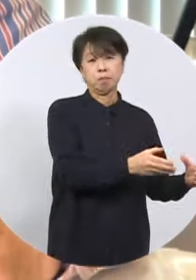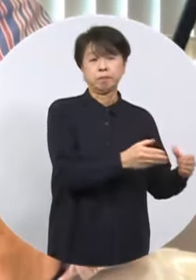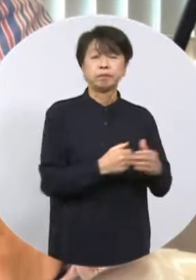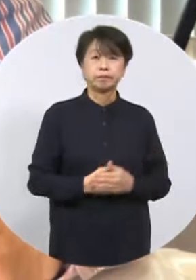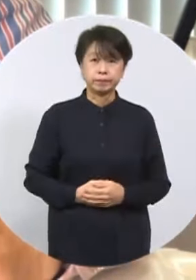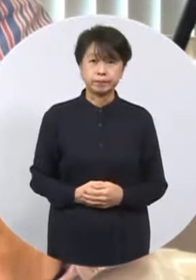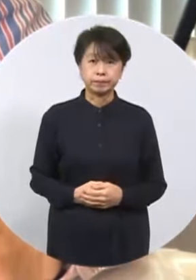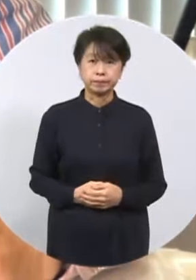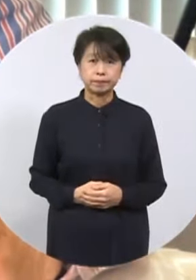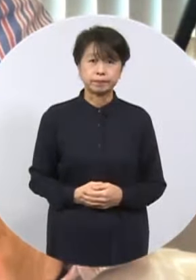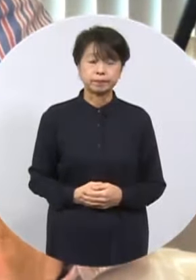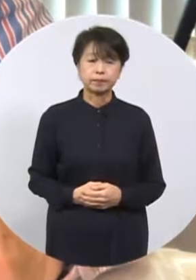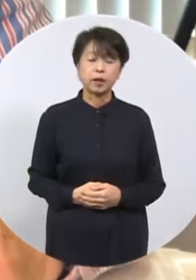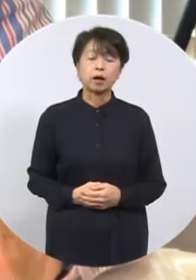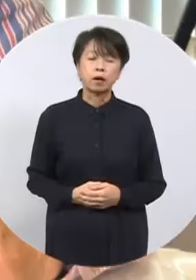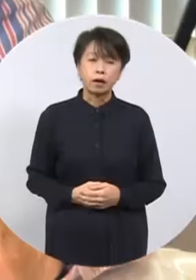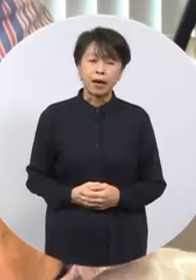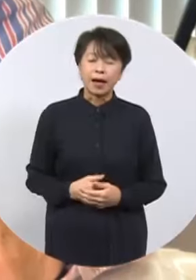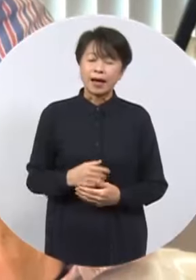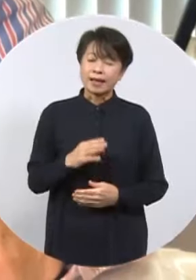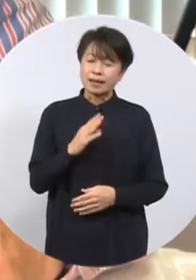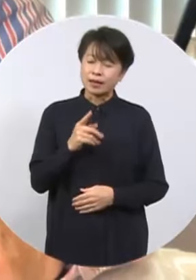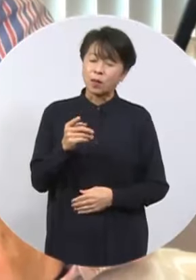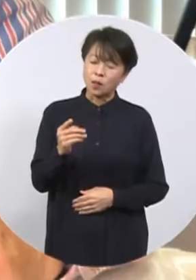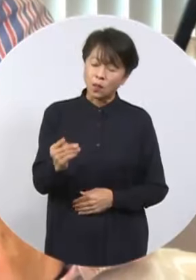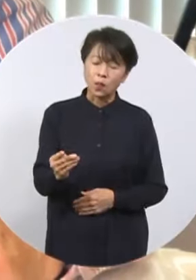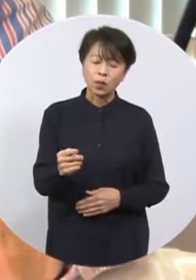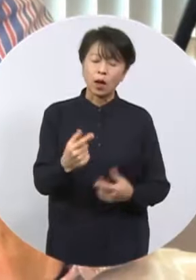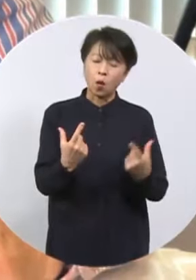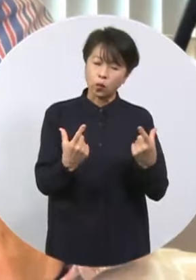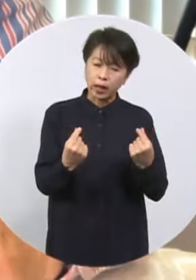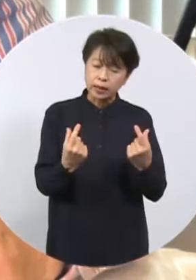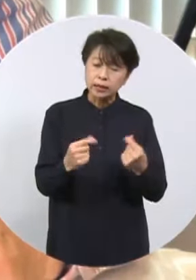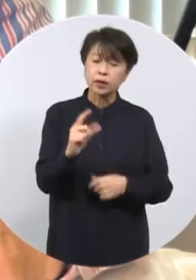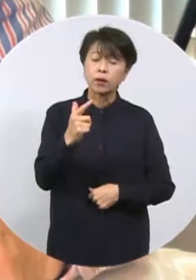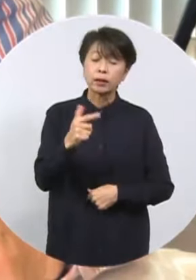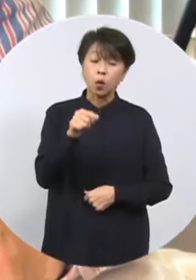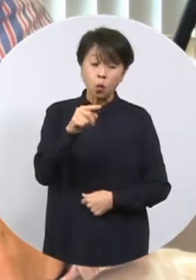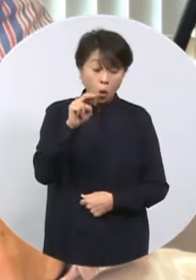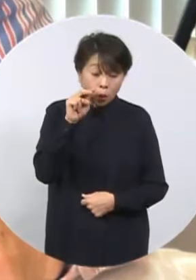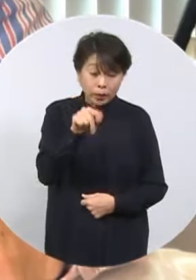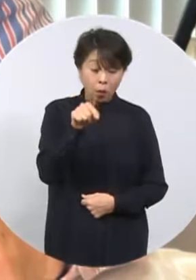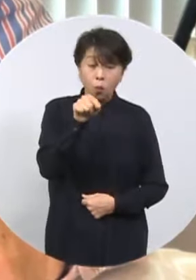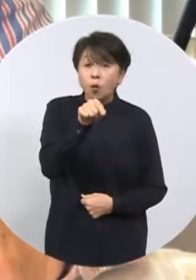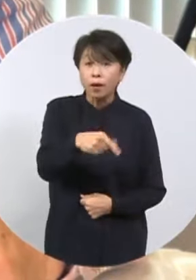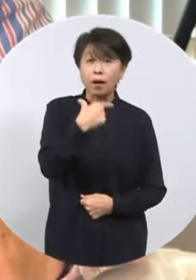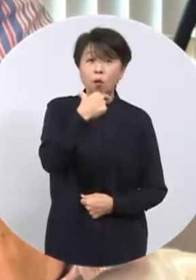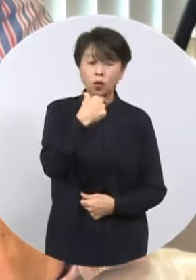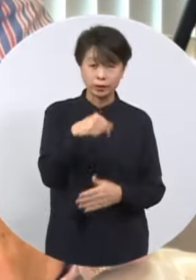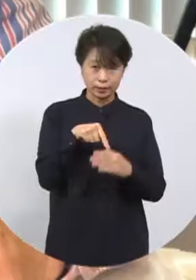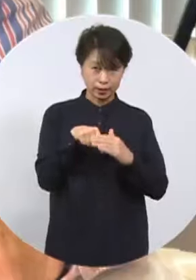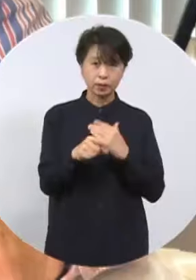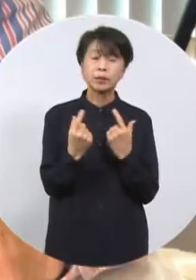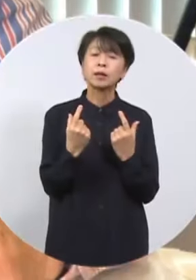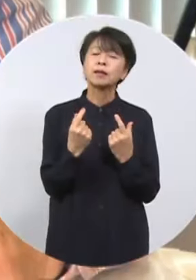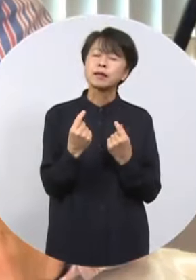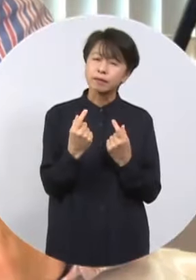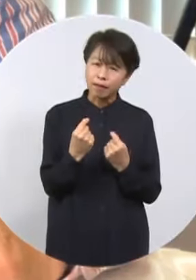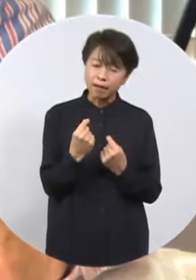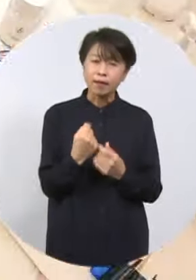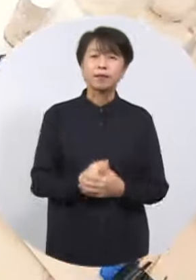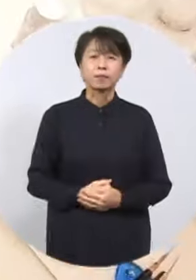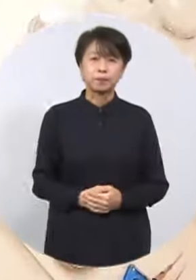その方なりにきっとまた同じものじゃなくて、本当にこの今出会ったこれがいいっていう方がいらっしゃるんですね。